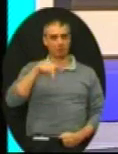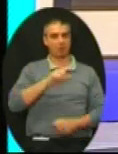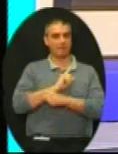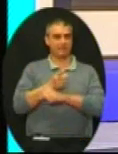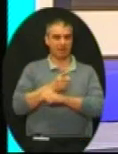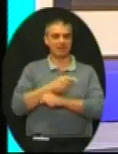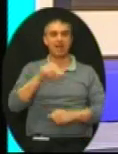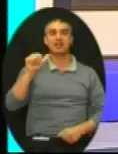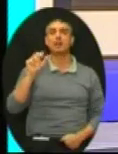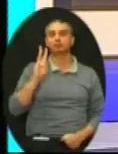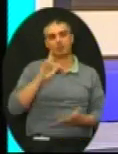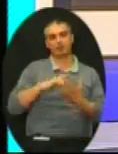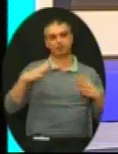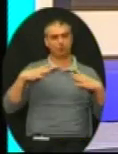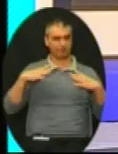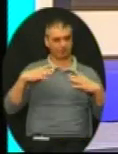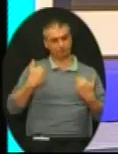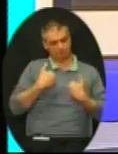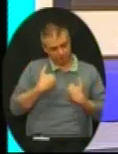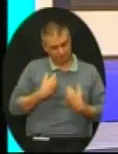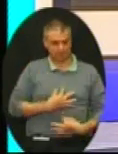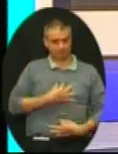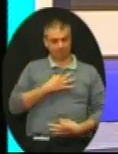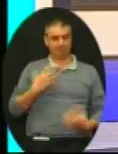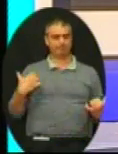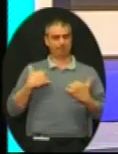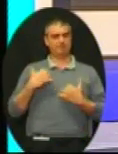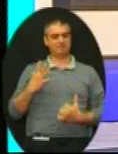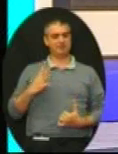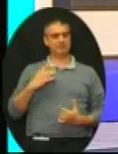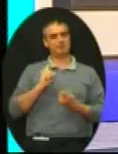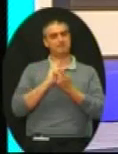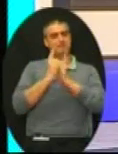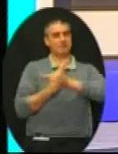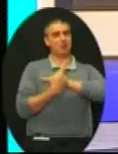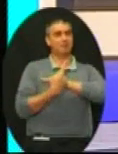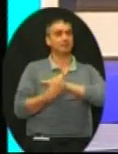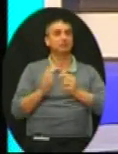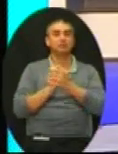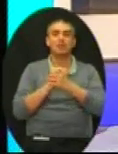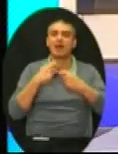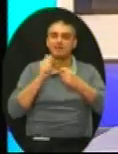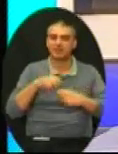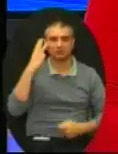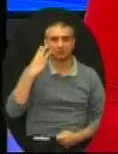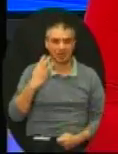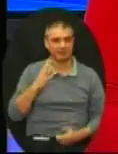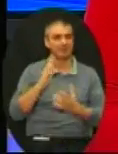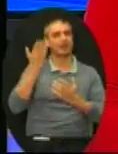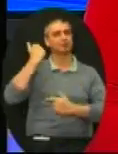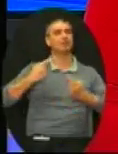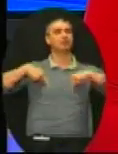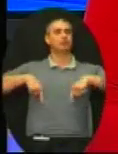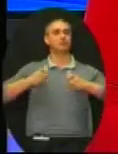מיד. עטילה שומפלבי בחופשה, אז ענבנו עניבה, לבשנו חליפה כדי למלא את מקומו. שלום לחברת הכנסת שלי יחימוביץ', לשעבר יושבת